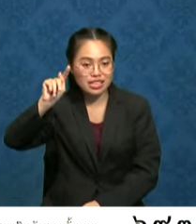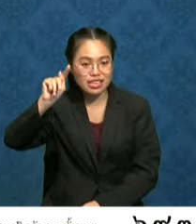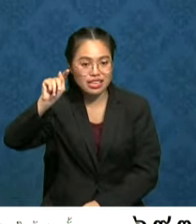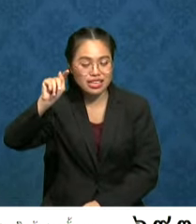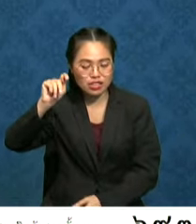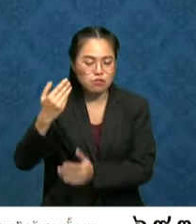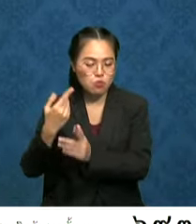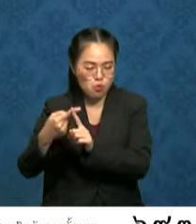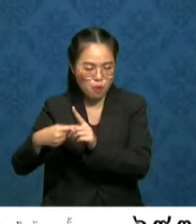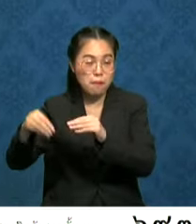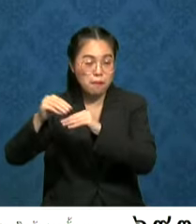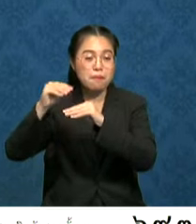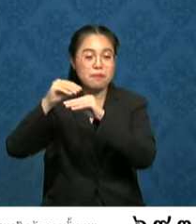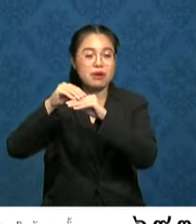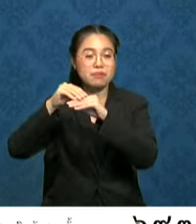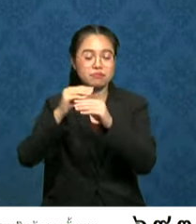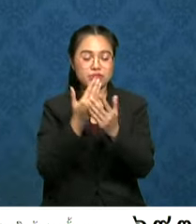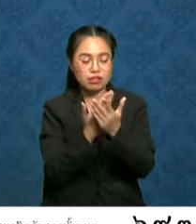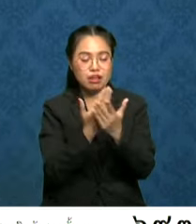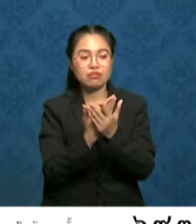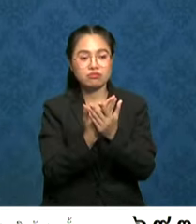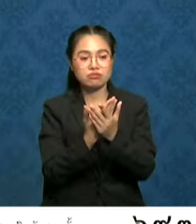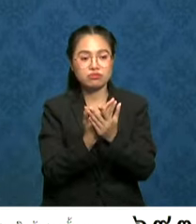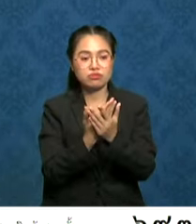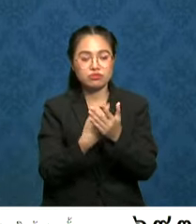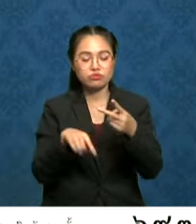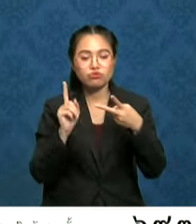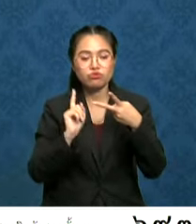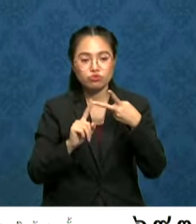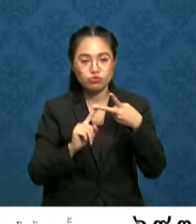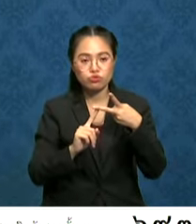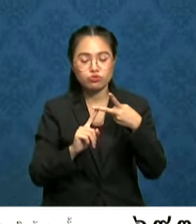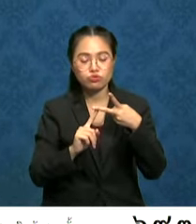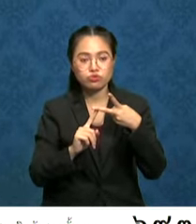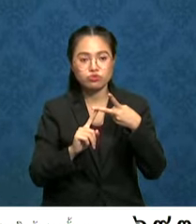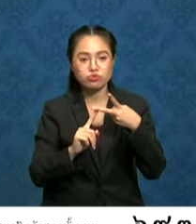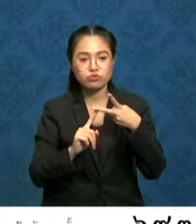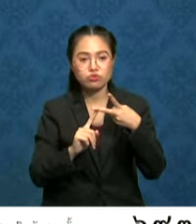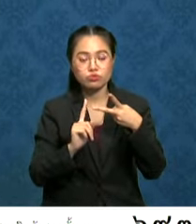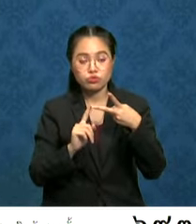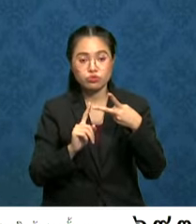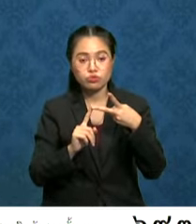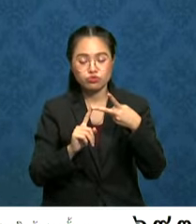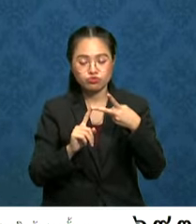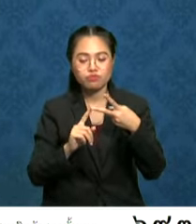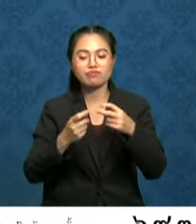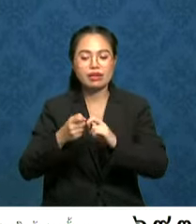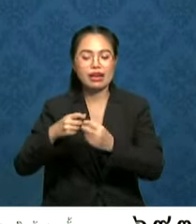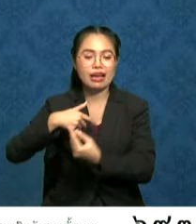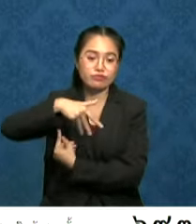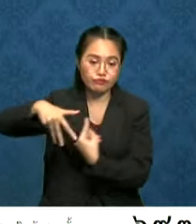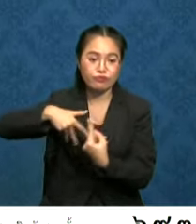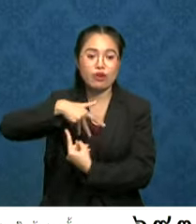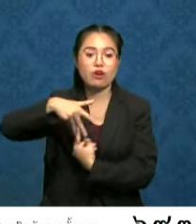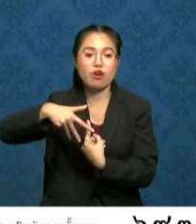ด้านแรกครับที่เป็นอยู่ในรูปของตัวเงินต้นทุนอีกด้านหนึ่งที่มีความสำคัญไม่แพ้กันครับก็คือต้นทุนด้านสิ่งแวดล้อมครับตาม